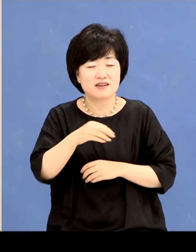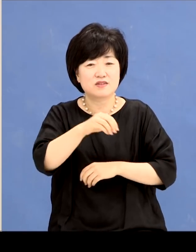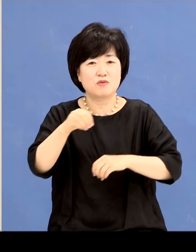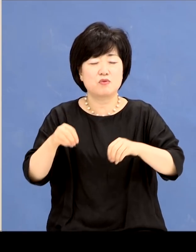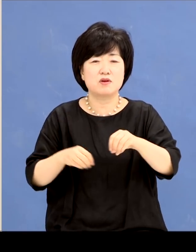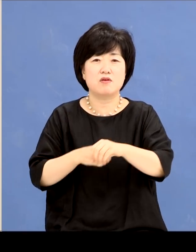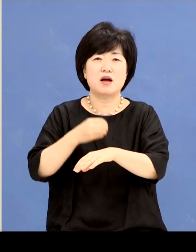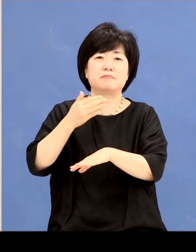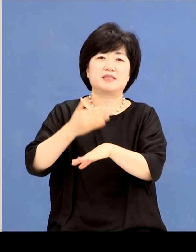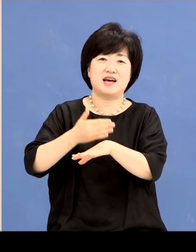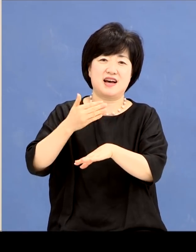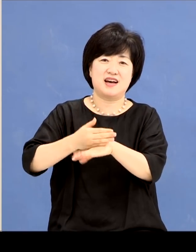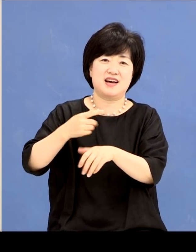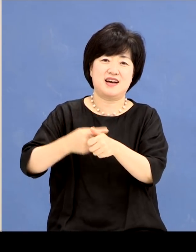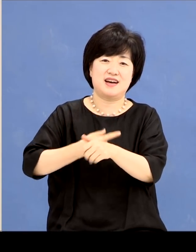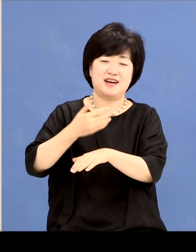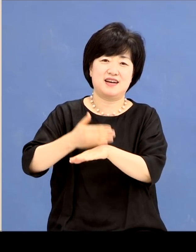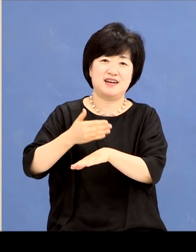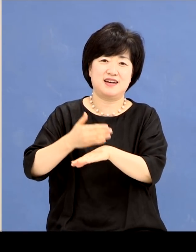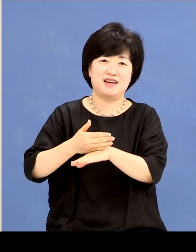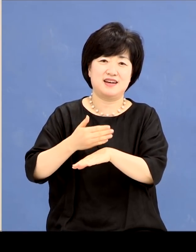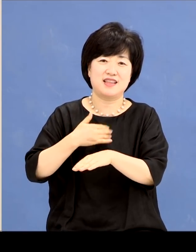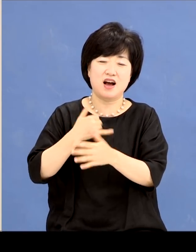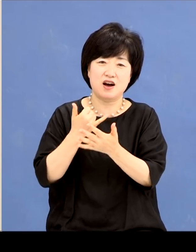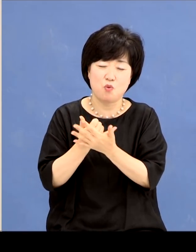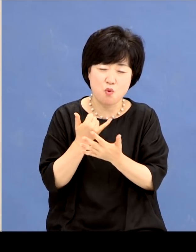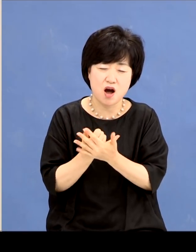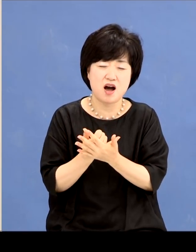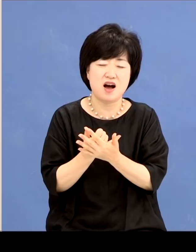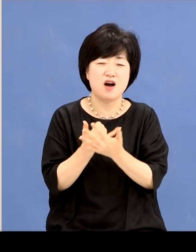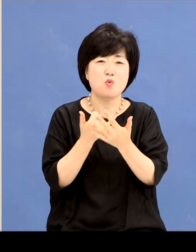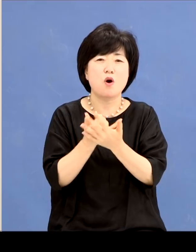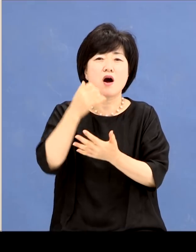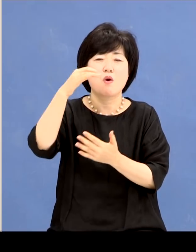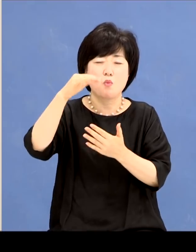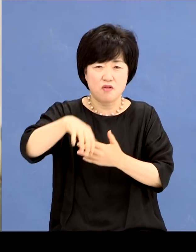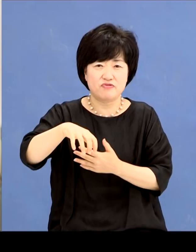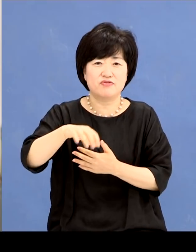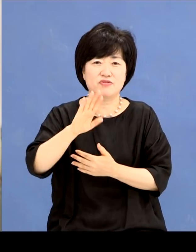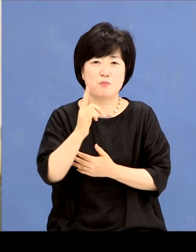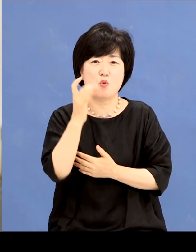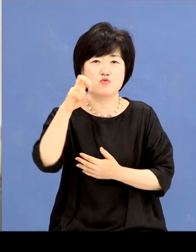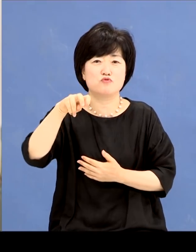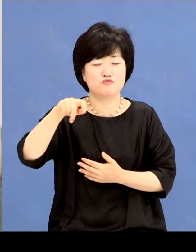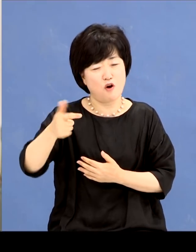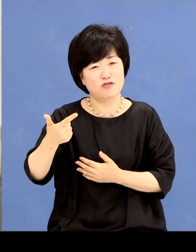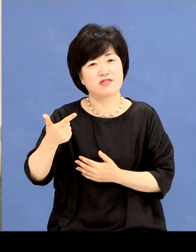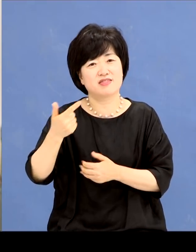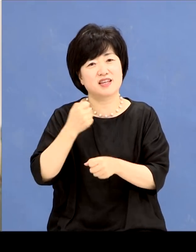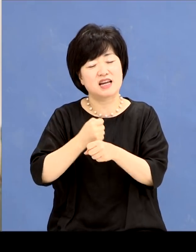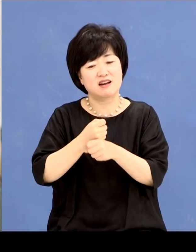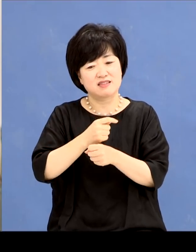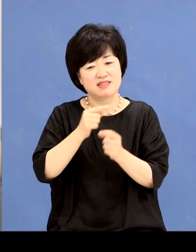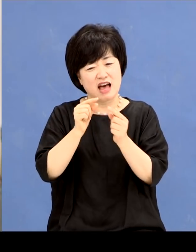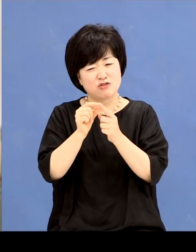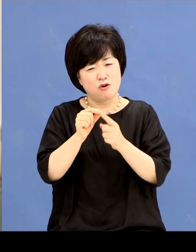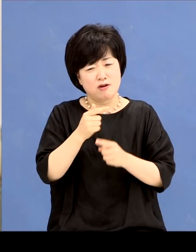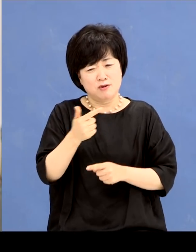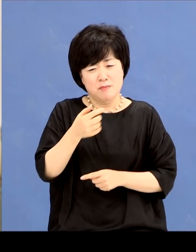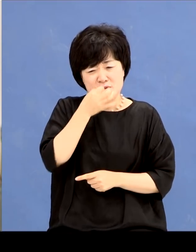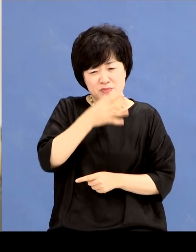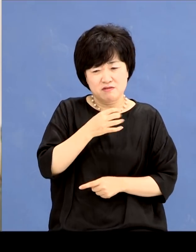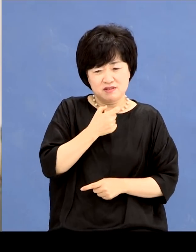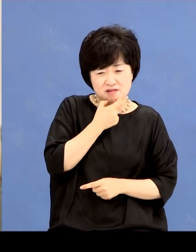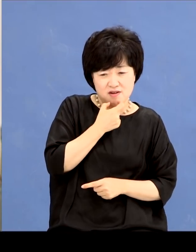참 감사했어요. 사실 저도 고아라는 단어, 보육원이라는 단어가 굉장히 힘들고 두려웠고